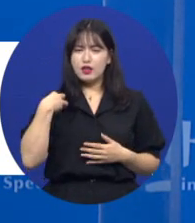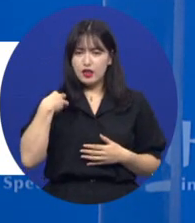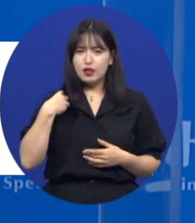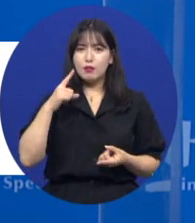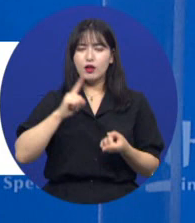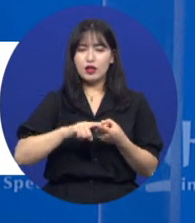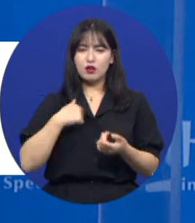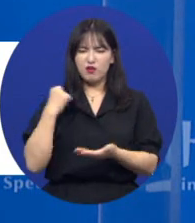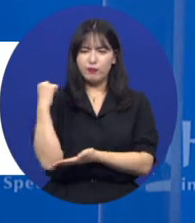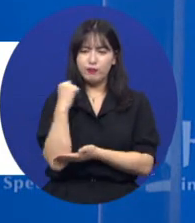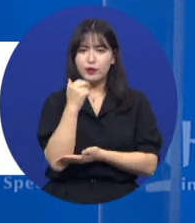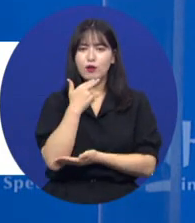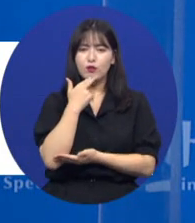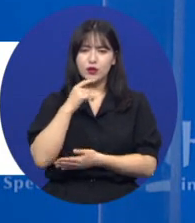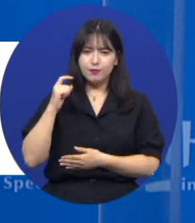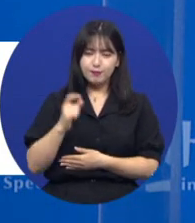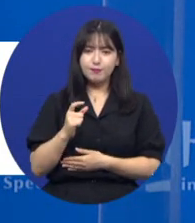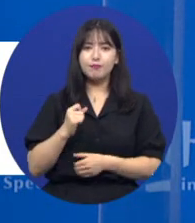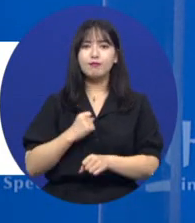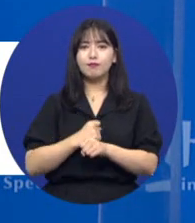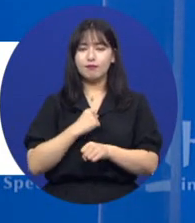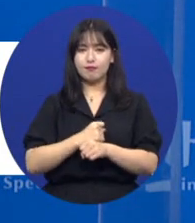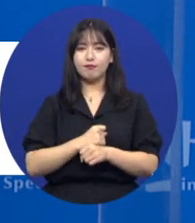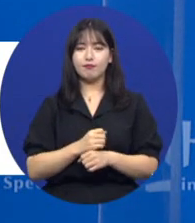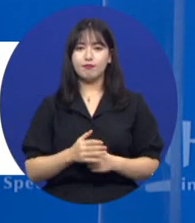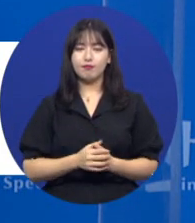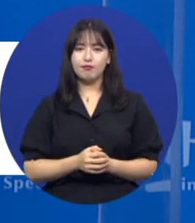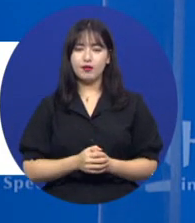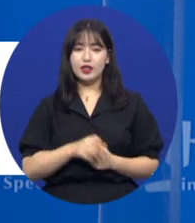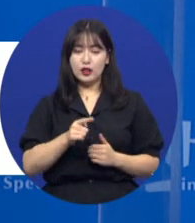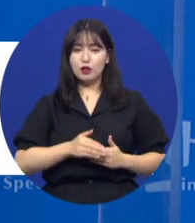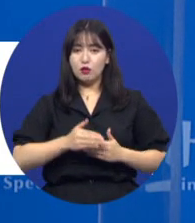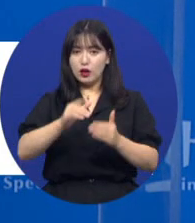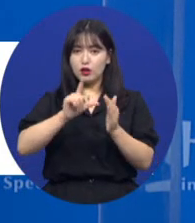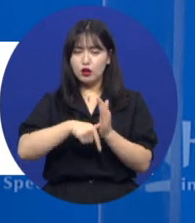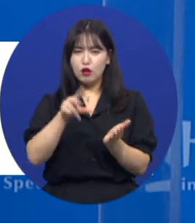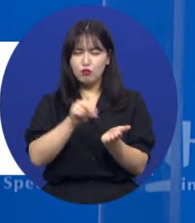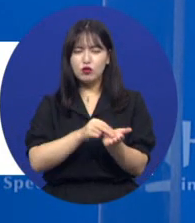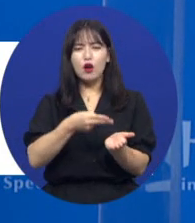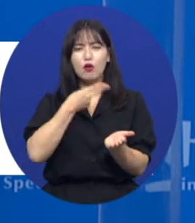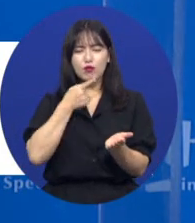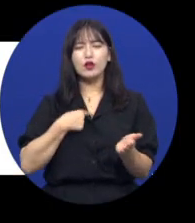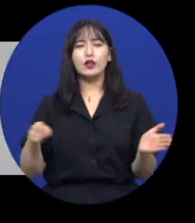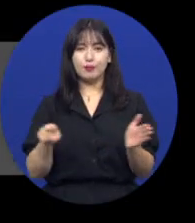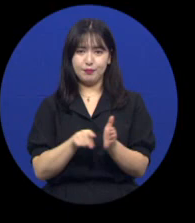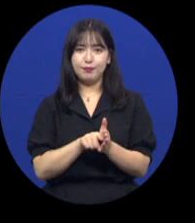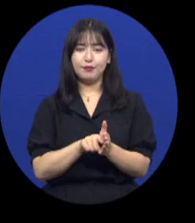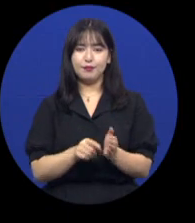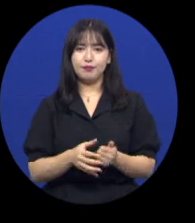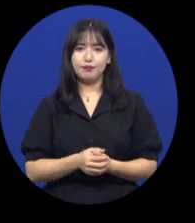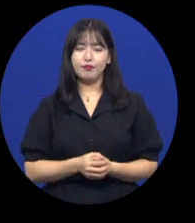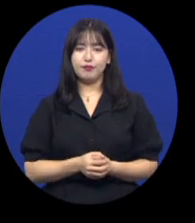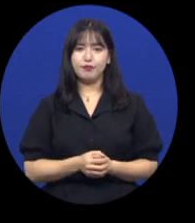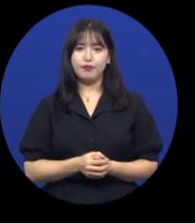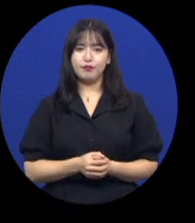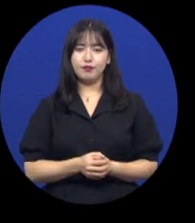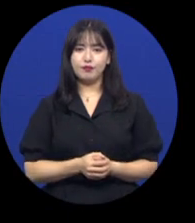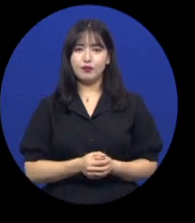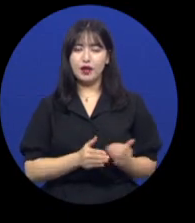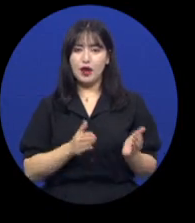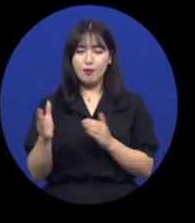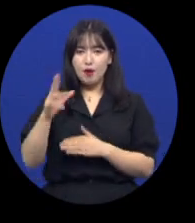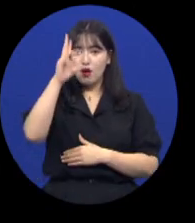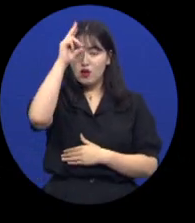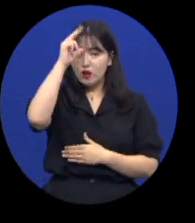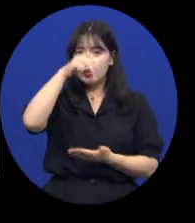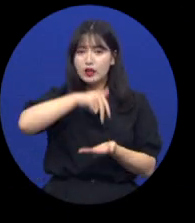흔들림 없이 꿋꿋히 수행해 나갈 것입니다 그러한 과정의 문제 없을 것이라 확신합니다 한편 경찰도